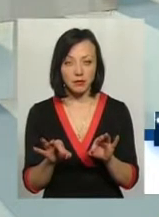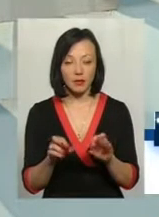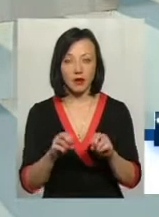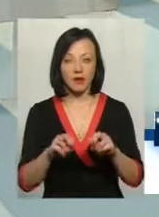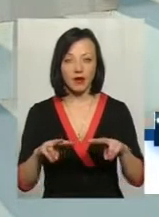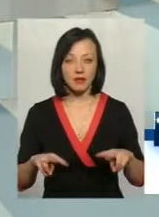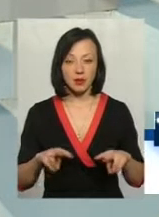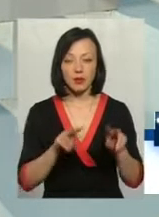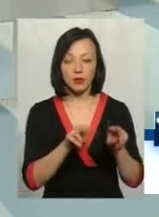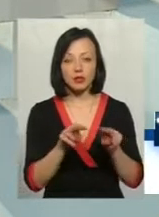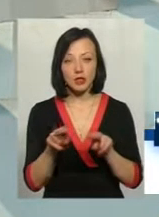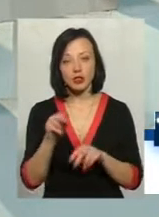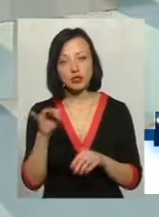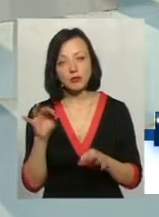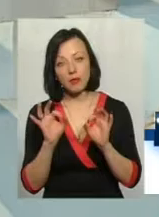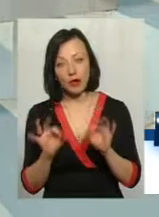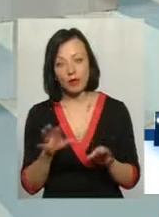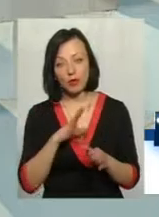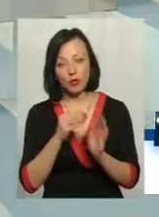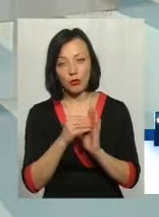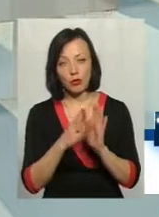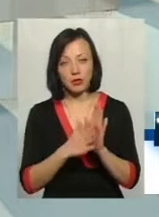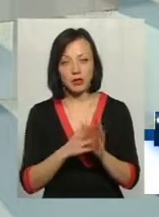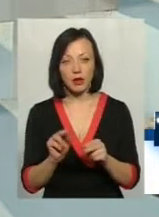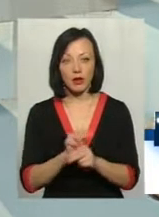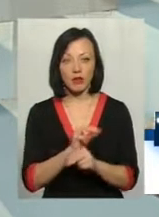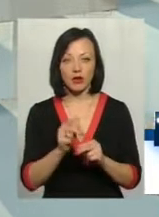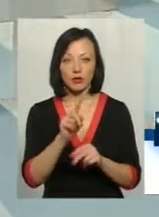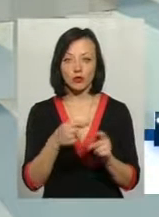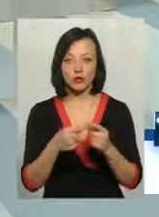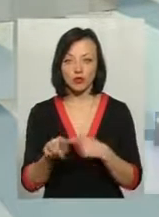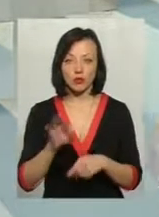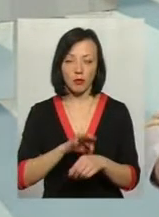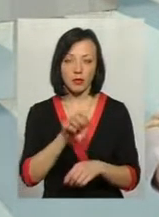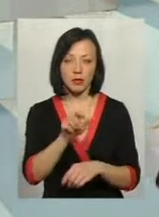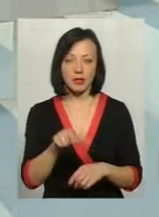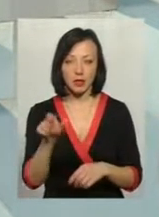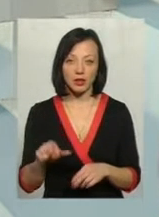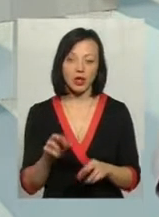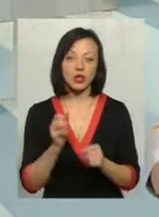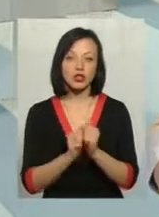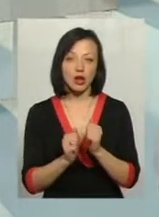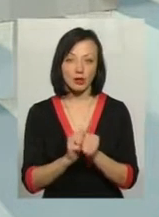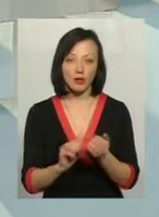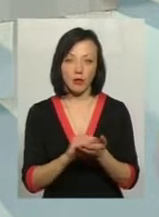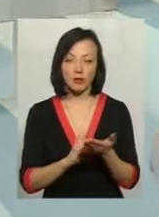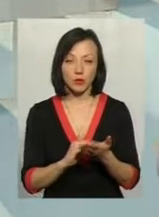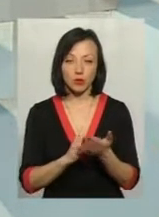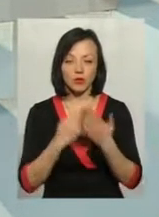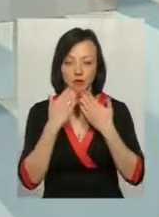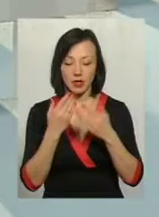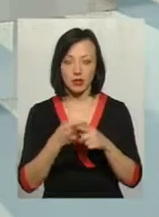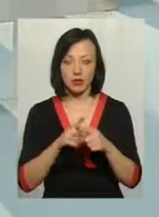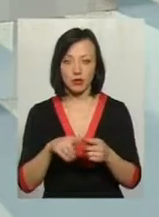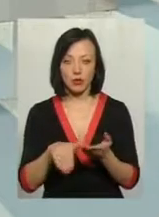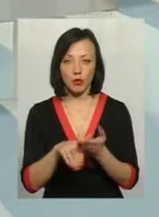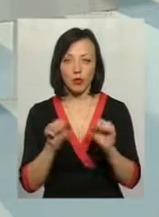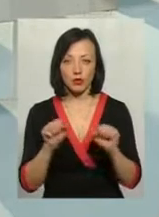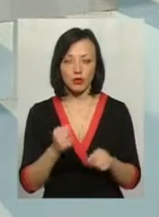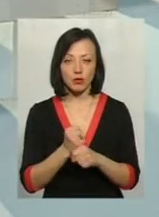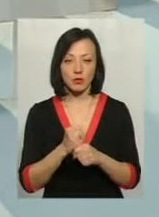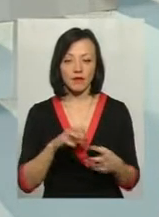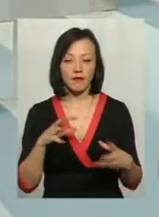фахівцям для спостереження, а чи правильно було прописано лікування тому чи іншому пацієнту. І як часто він повторно звертається за цією допомогою, і можна буде